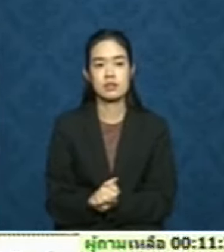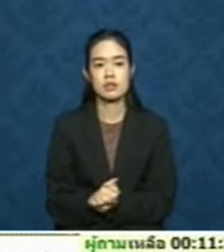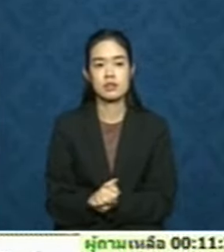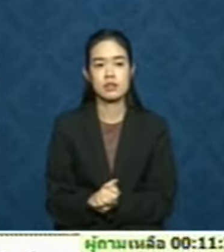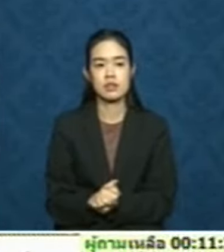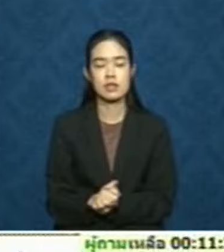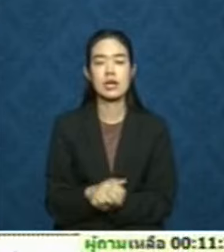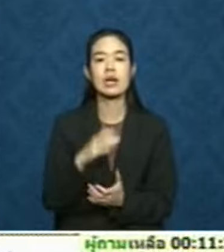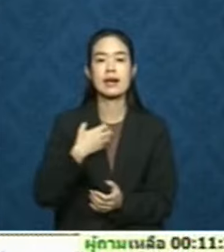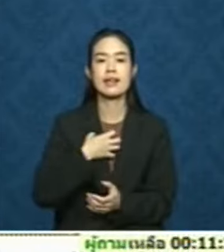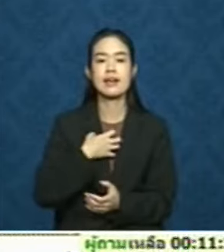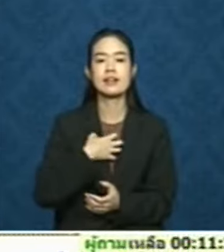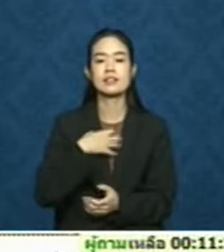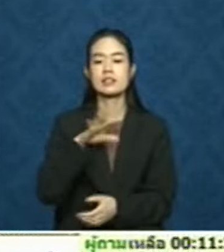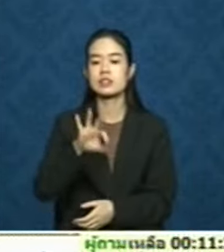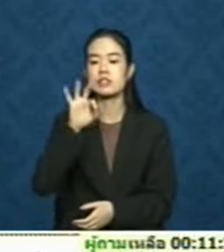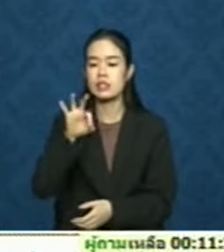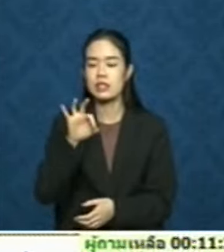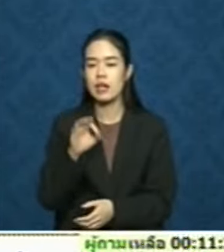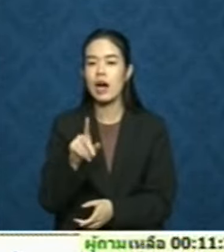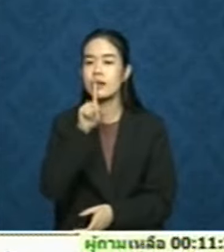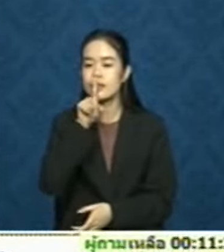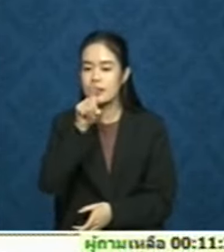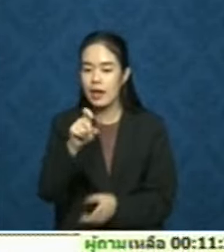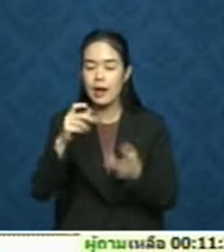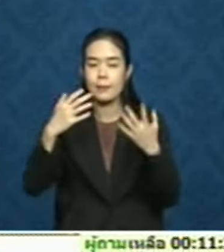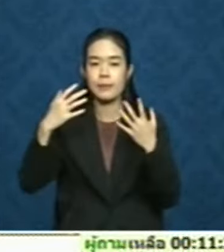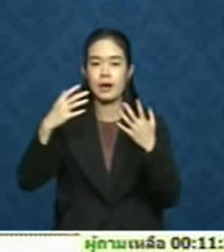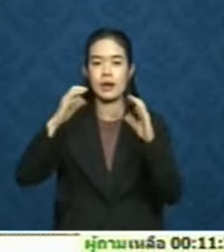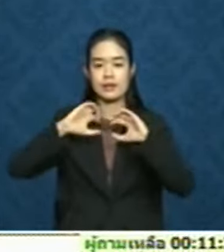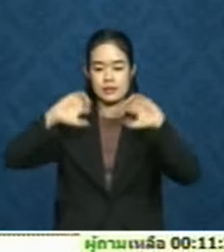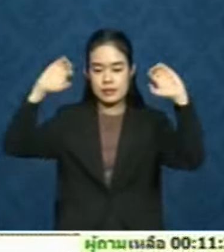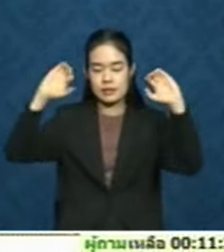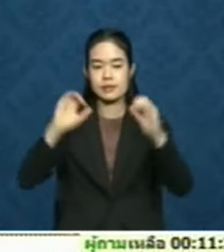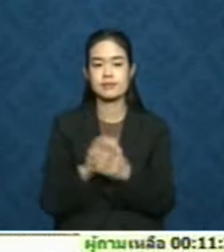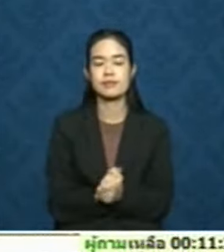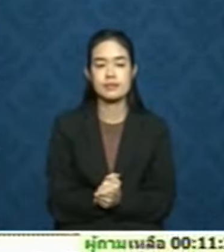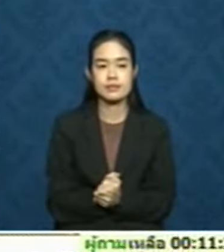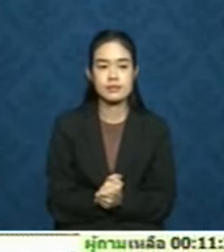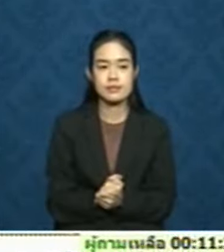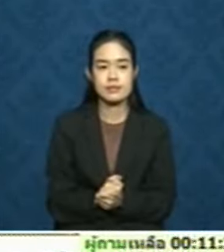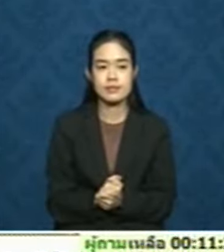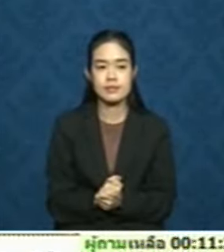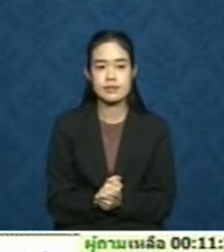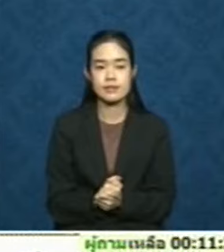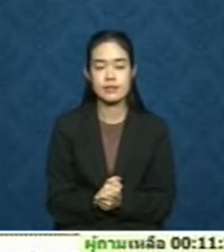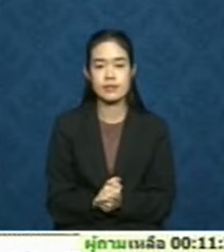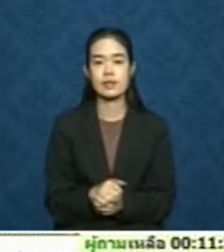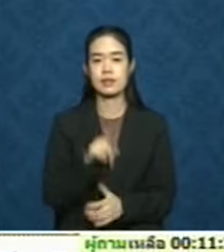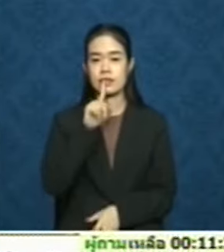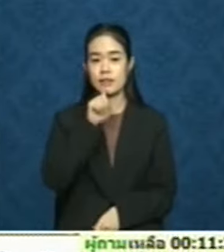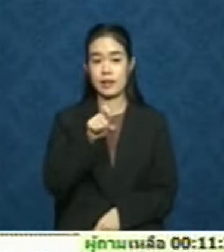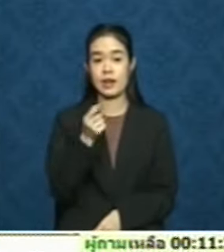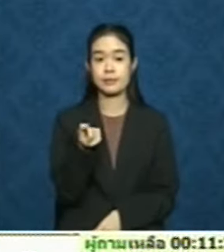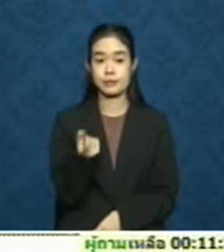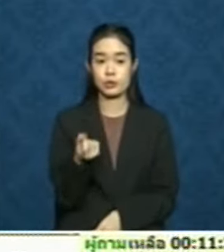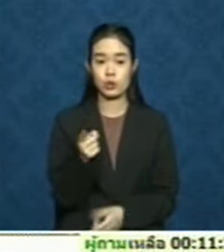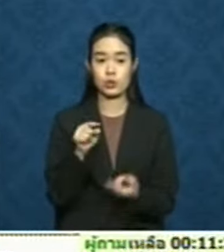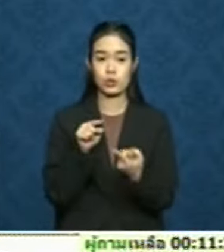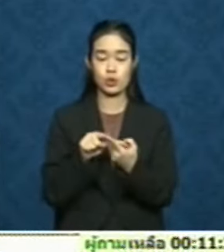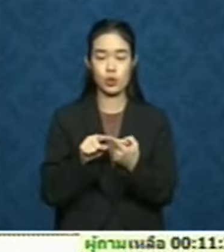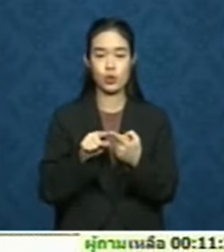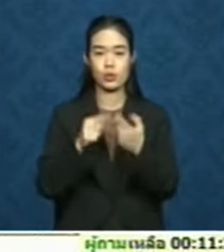หยิบยกขึ้นมาสอบถามรัฐบาลประเด็นที่กลายเป็นกระทู้สดถามด้วยวาจาเกิดขึ้นจากคำสัมภาษณ์ของท่านรัฐมนตรี